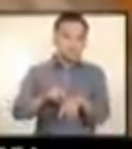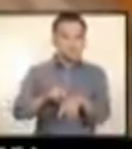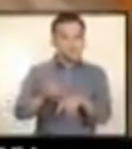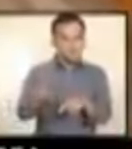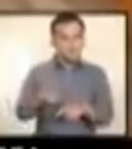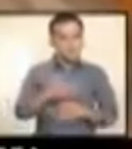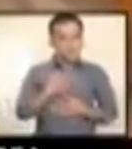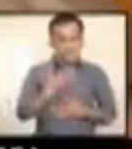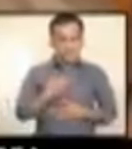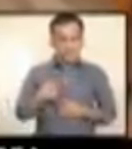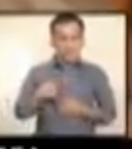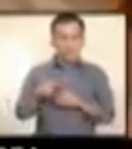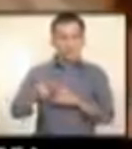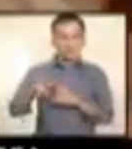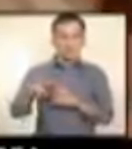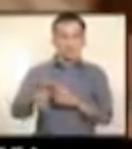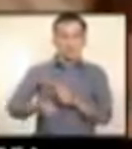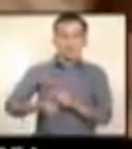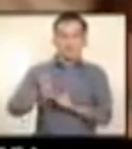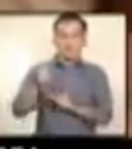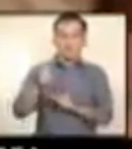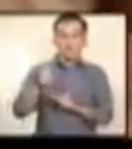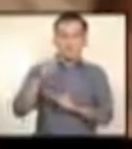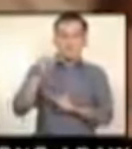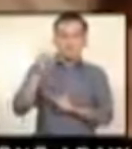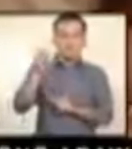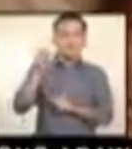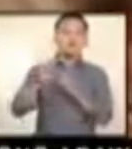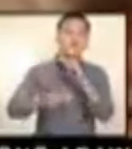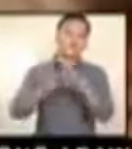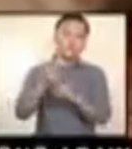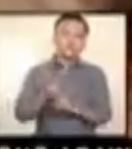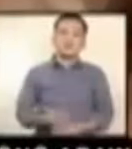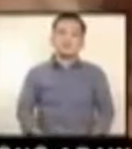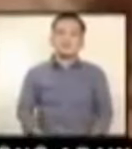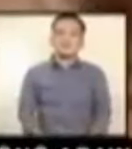yung saya ko parang kala mo nanalo ako ng Miss Universe.